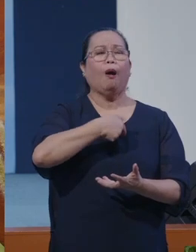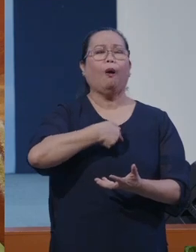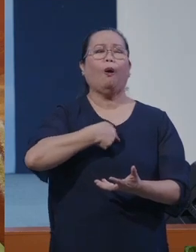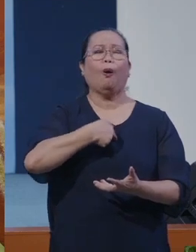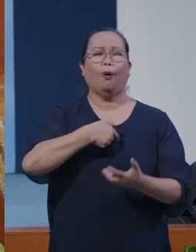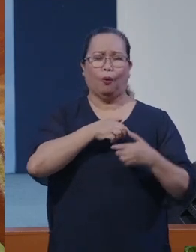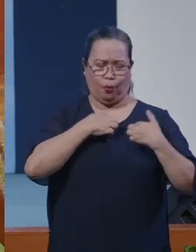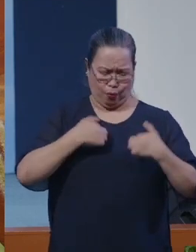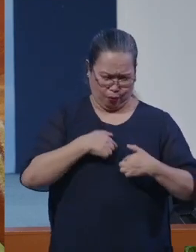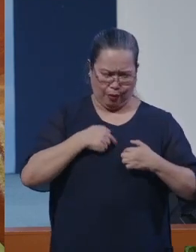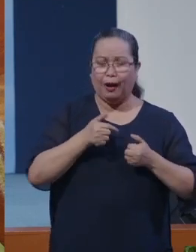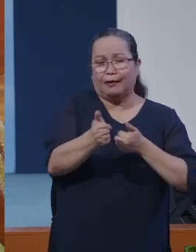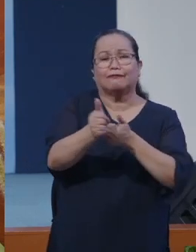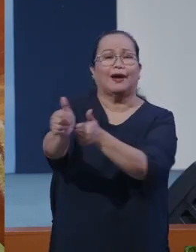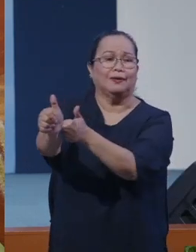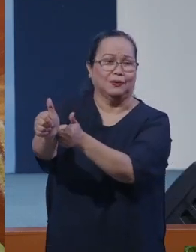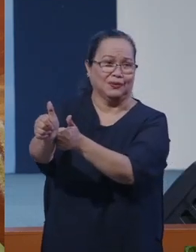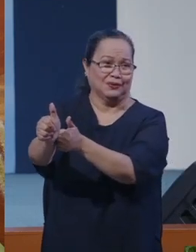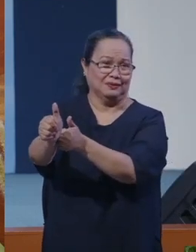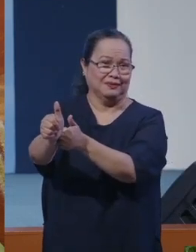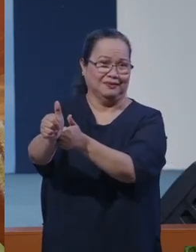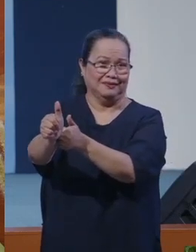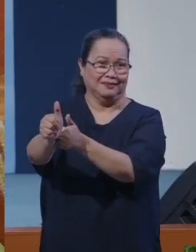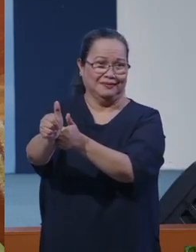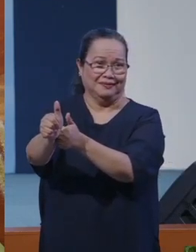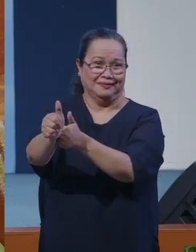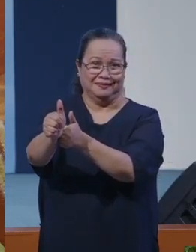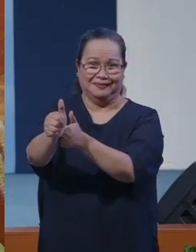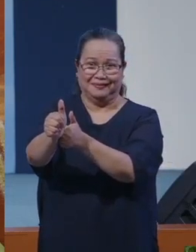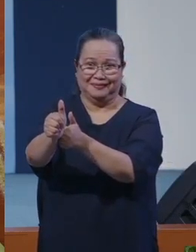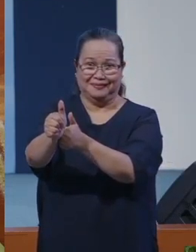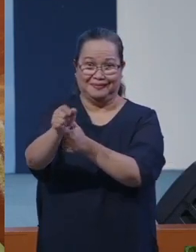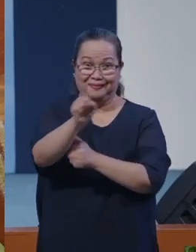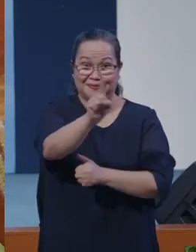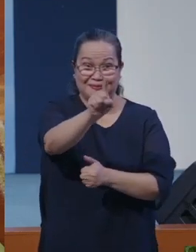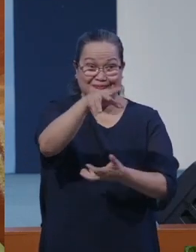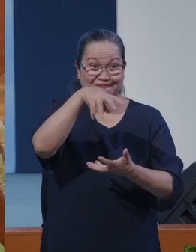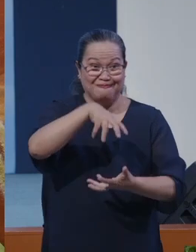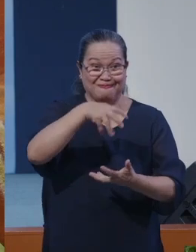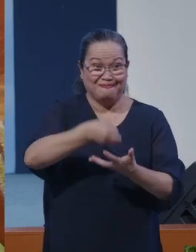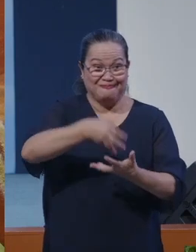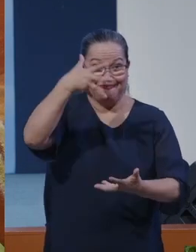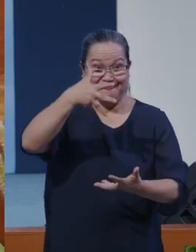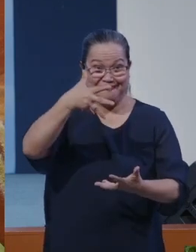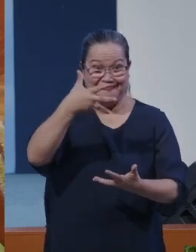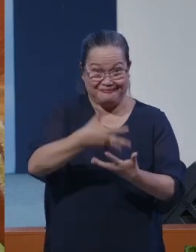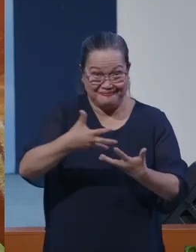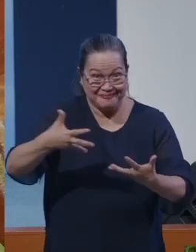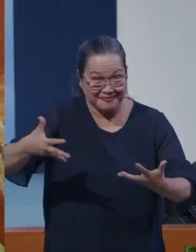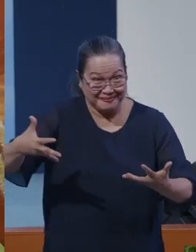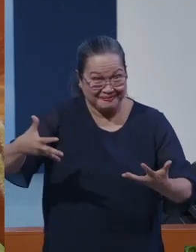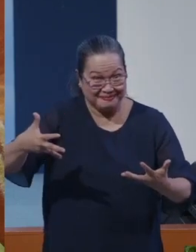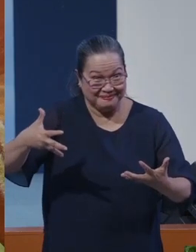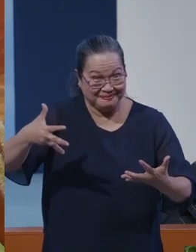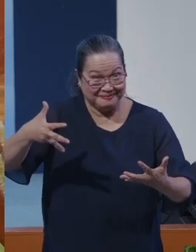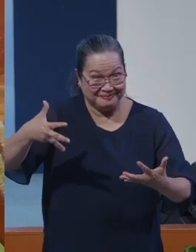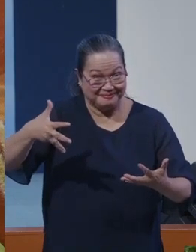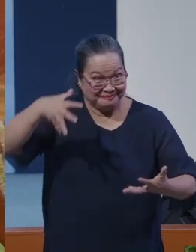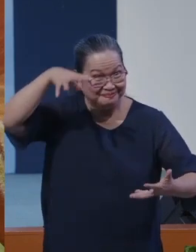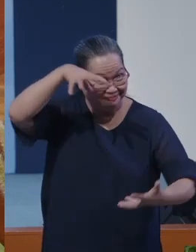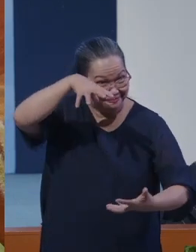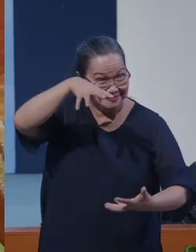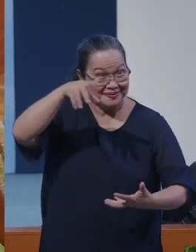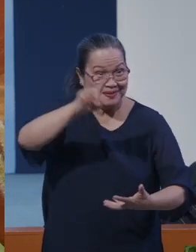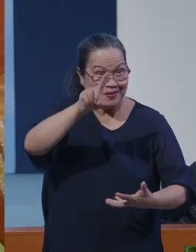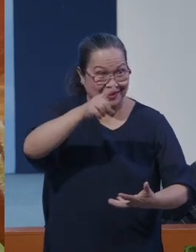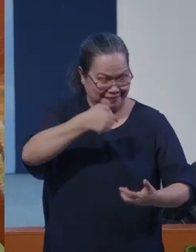be also. Kasi kung saan nandun ang ating ipon, ang ating treasure, hindi ba nandun ang